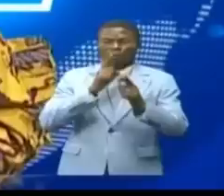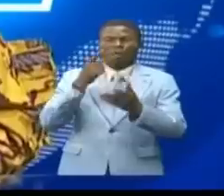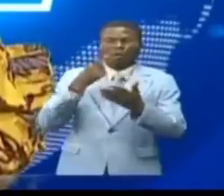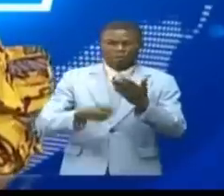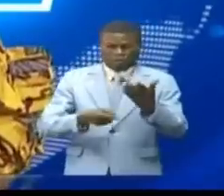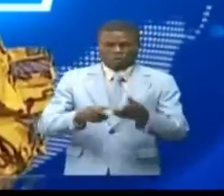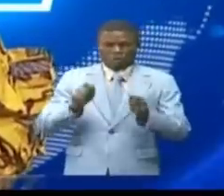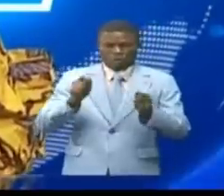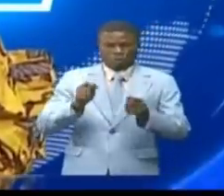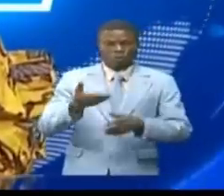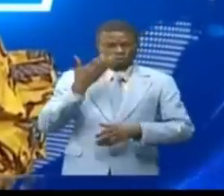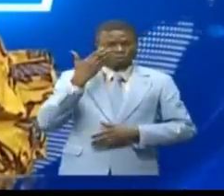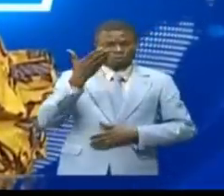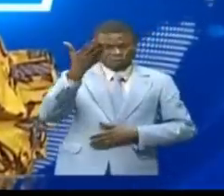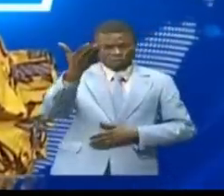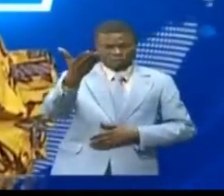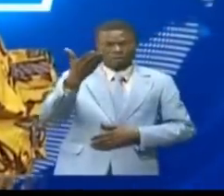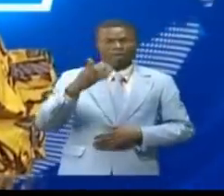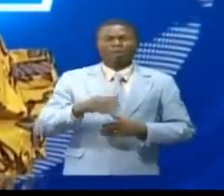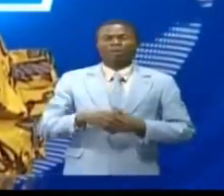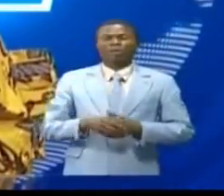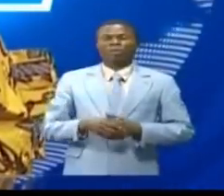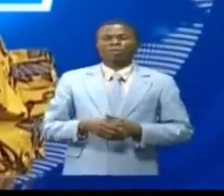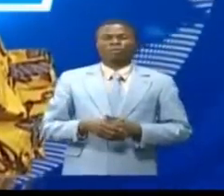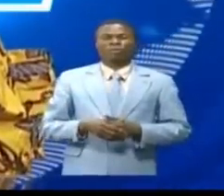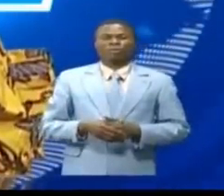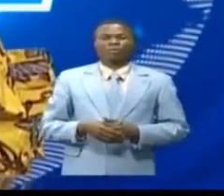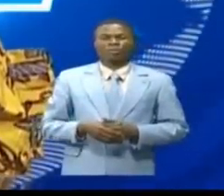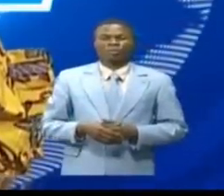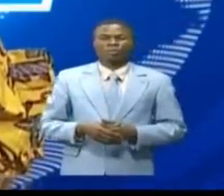ces reportages que nous propose Patty Tondango.